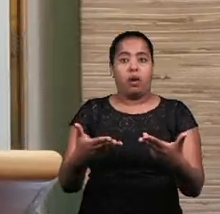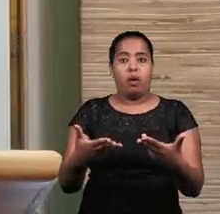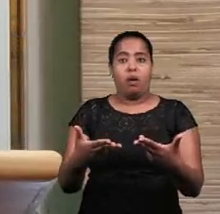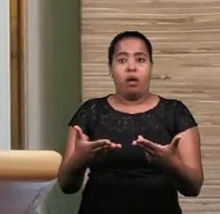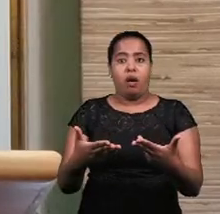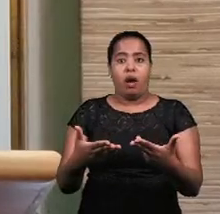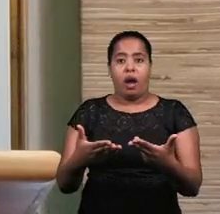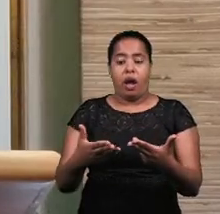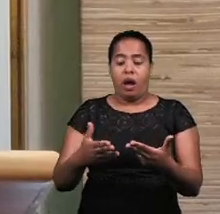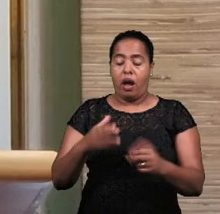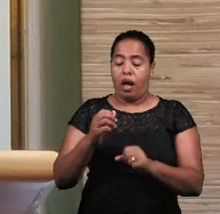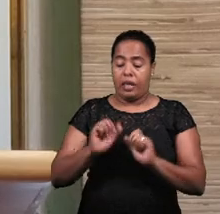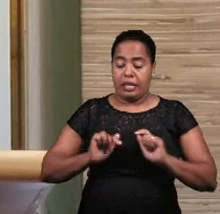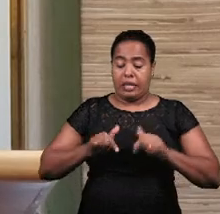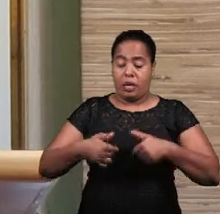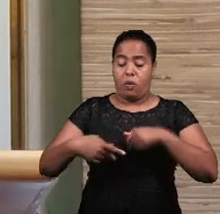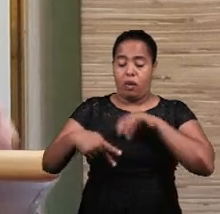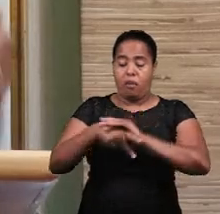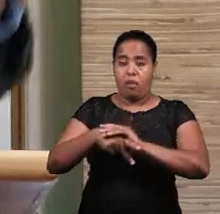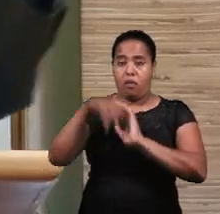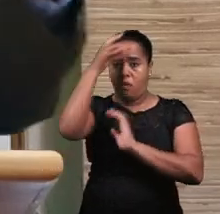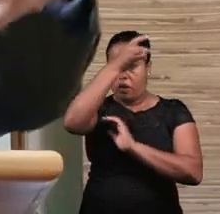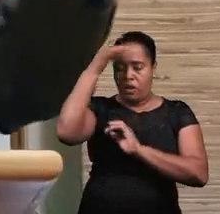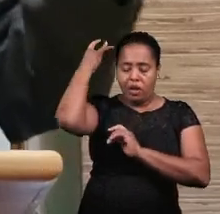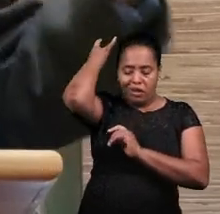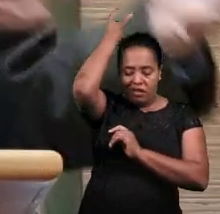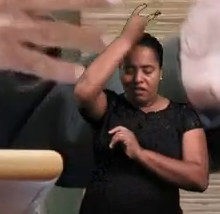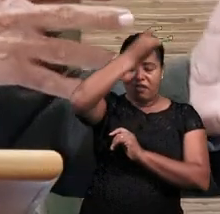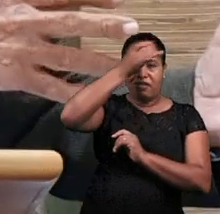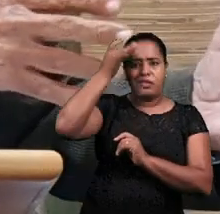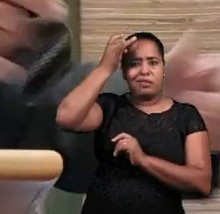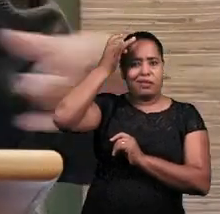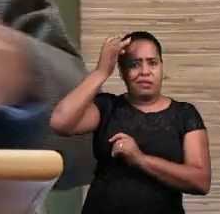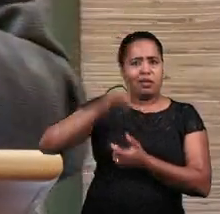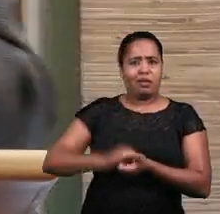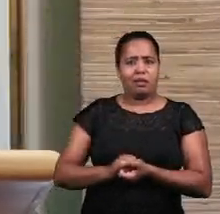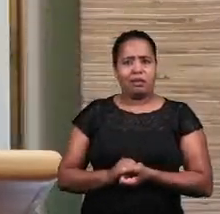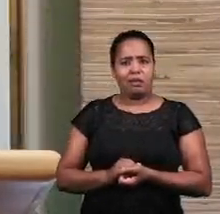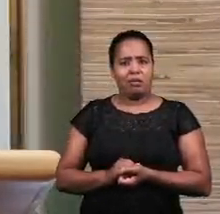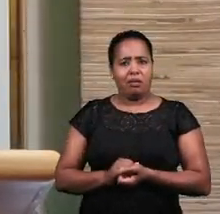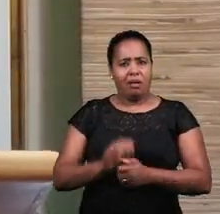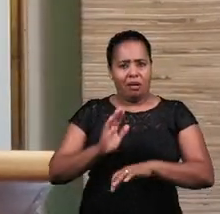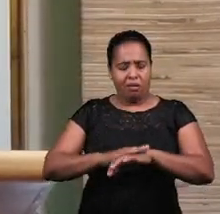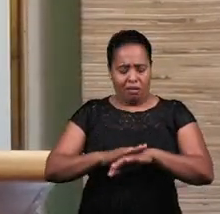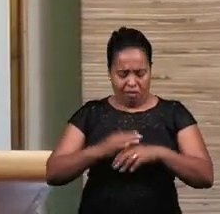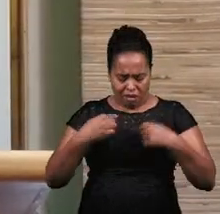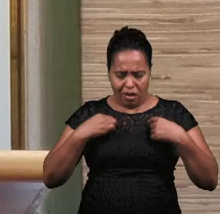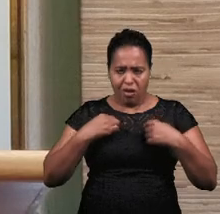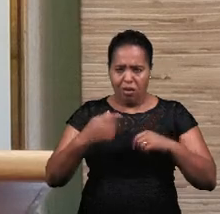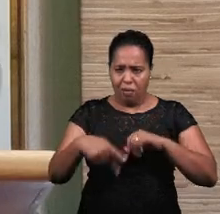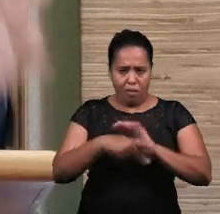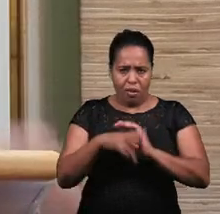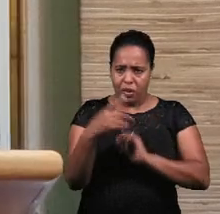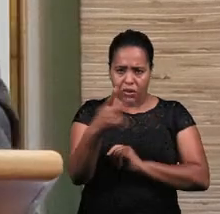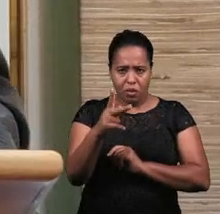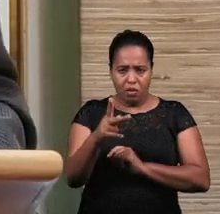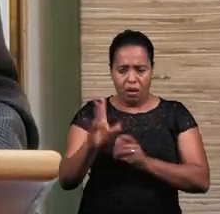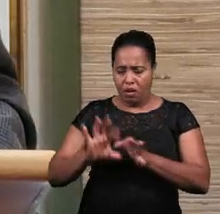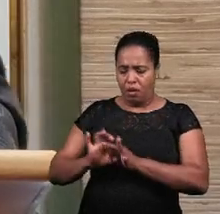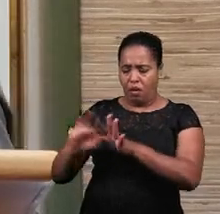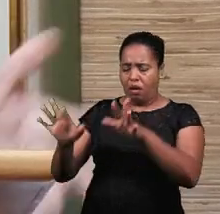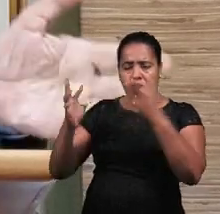suit son chemin. Il va faire sa propre œuvre, et fait ses habits, il laisse celui de l'agneau. Pourquoi?